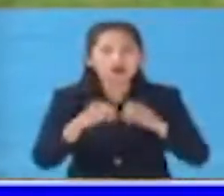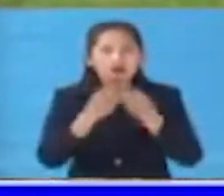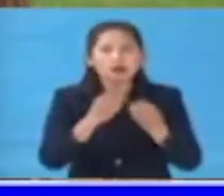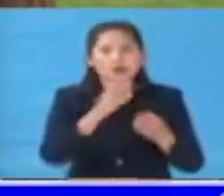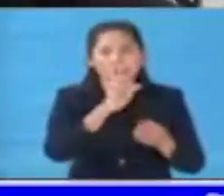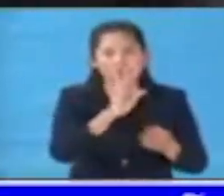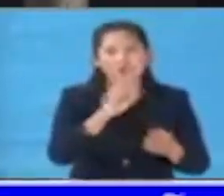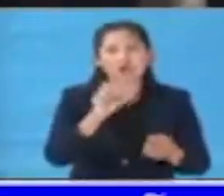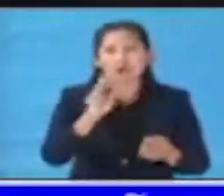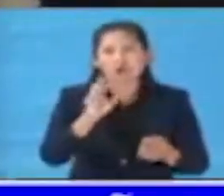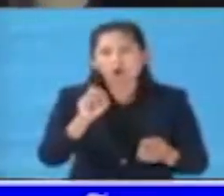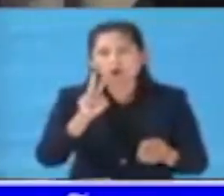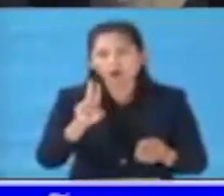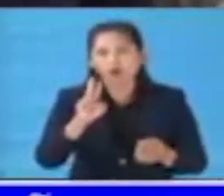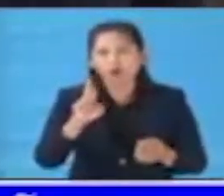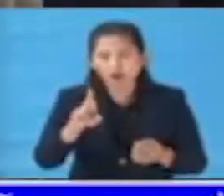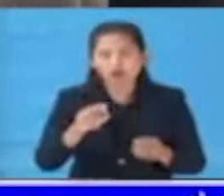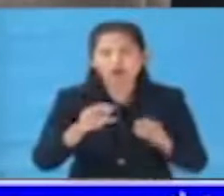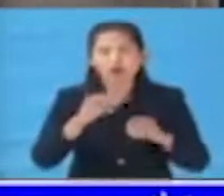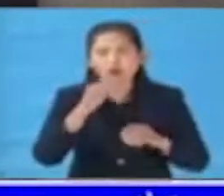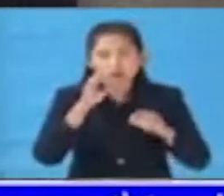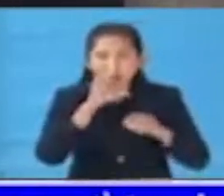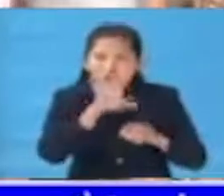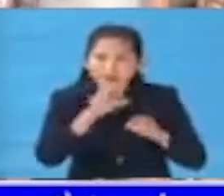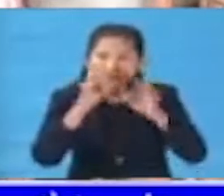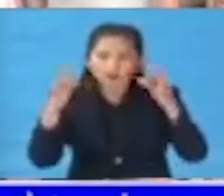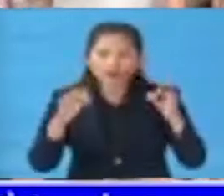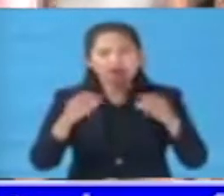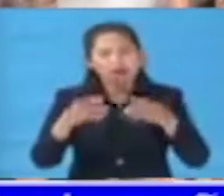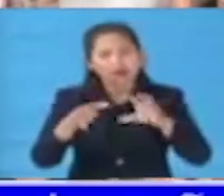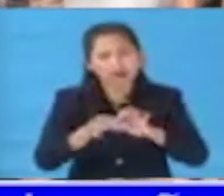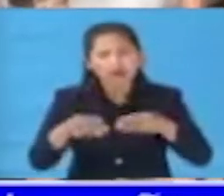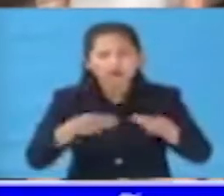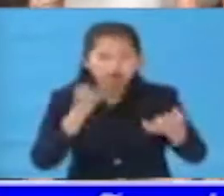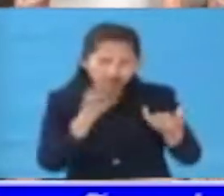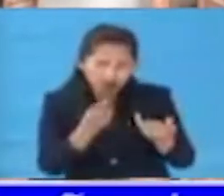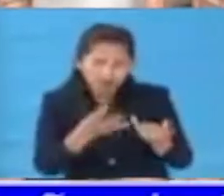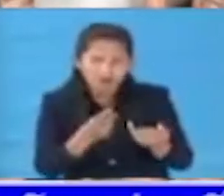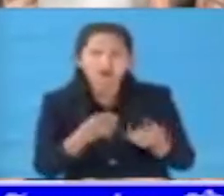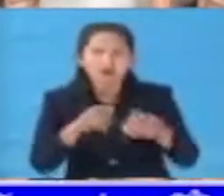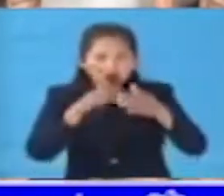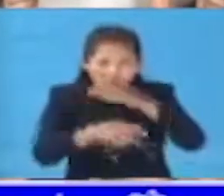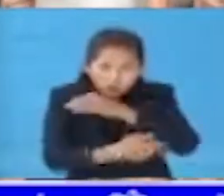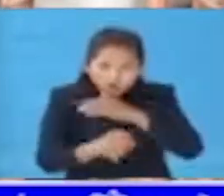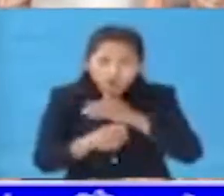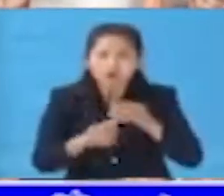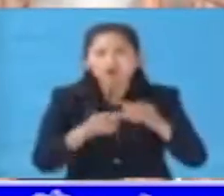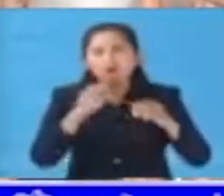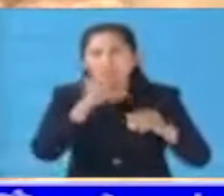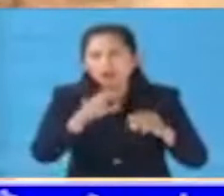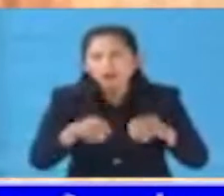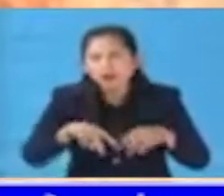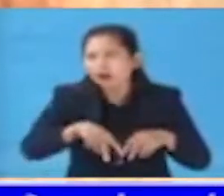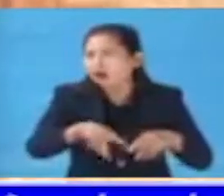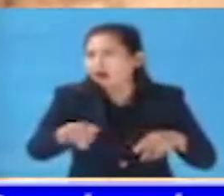ង្គការ4 Paws លើកឡើងថាសត្វឆ្កែនិងសត្វឆ្មាដែលពាក់ព័ន្ធនឹងការជួញដូរនេះច្រើនតែជាសត្វចិញ្ចឹមដែលត្រូវបានគេលួចឬសត្វអនាថាតាមដ